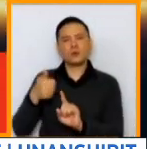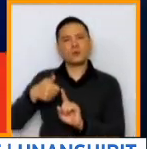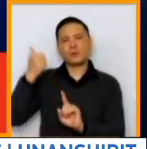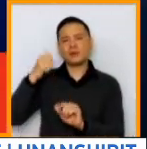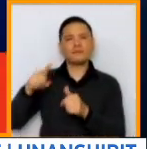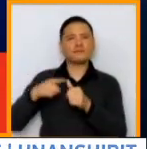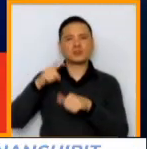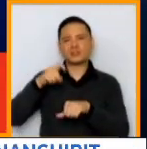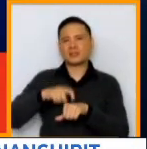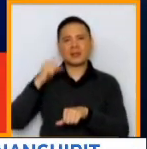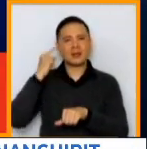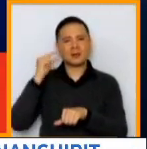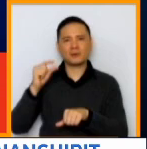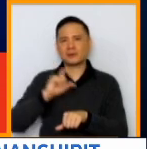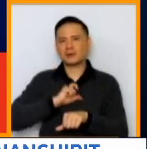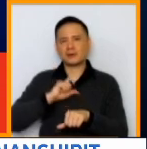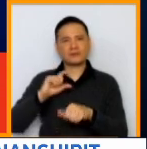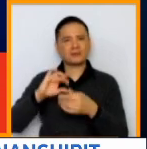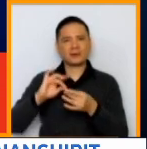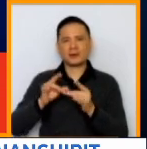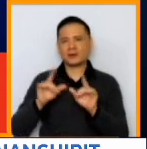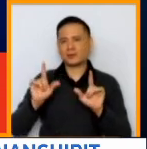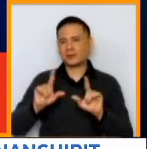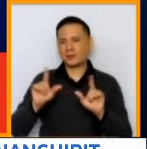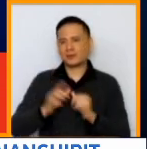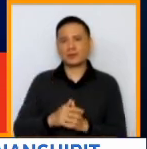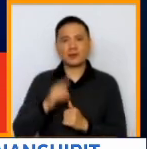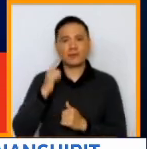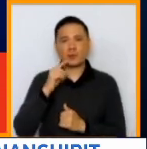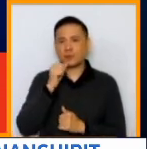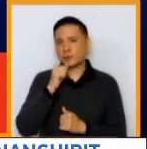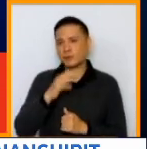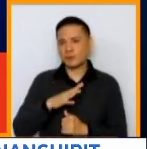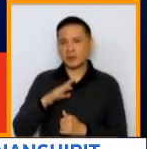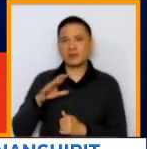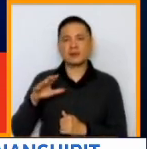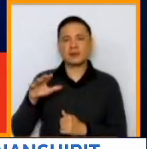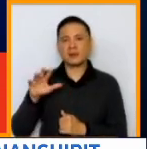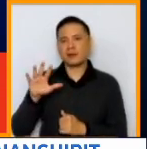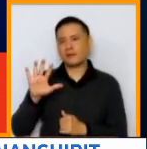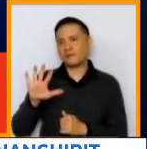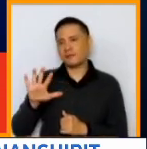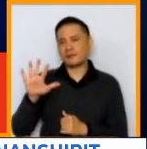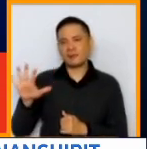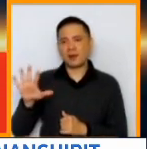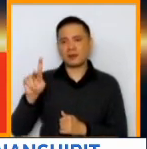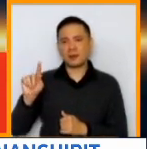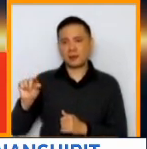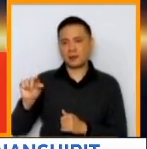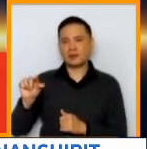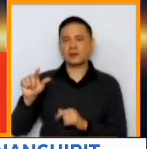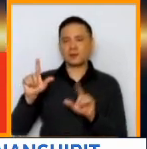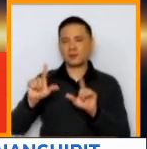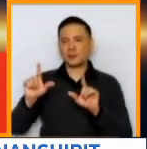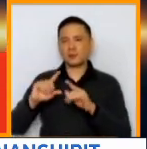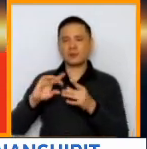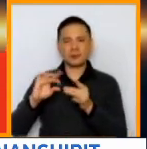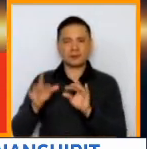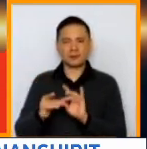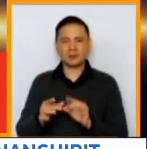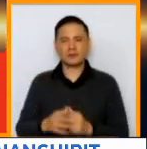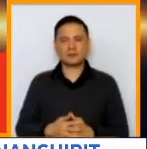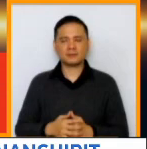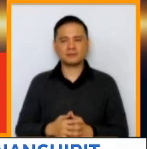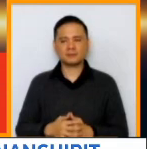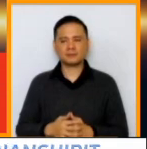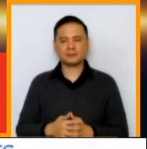Olympics. Para yan sa women's 55-kilogram weightlifting category sa 2020 Tokyo Olympics. Mangiyak-niyak ang ating